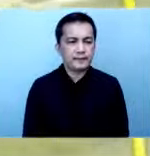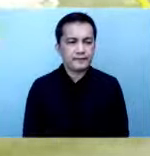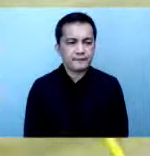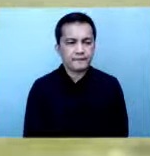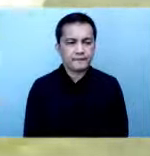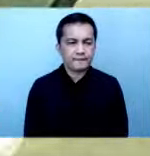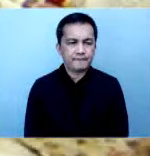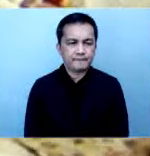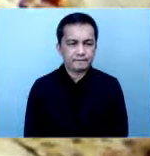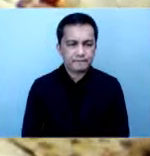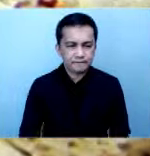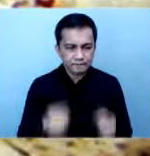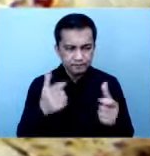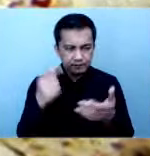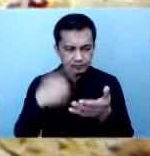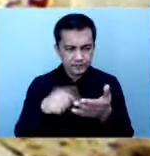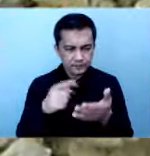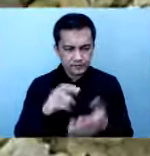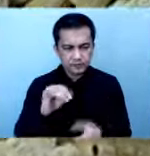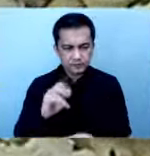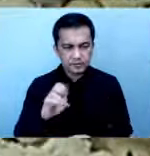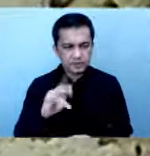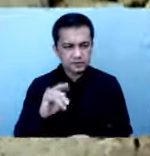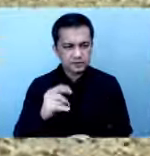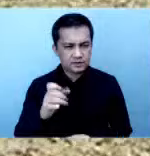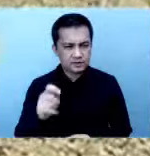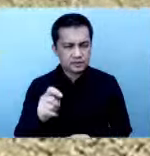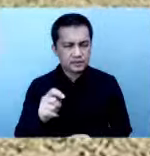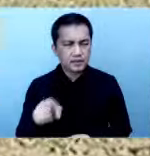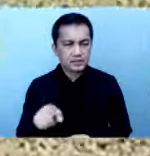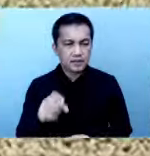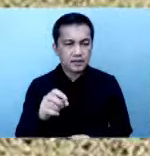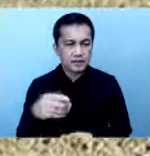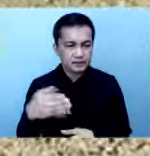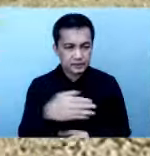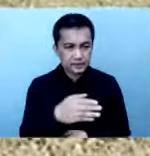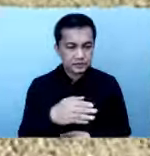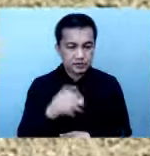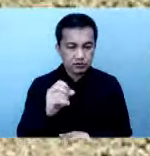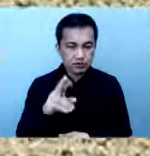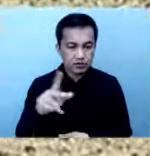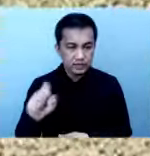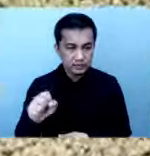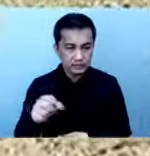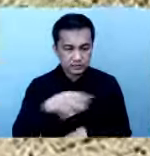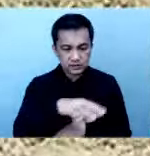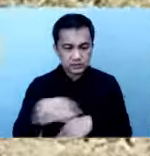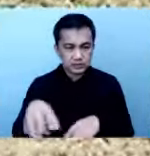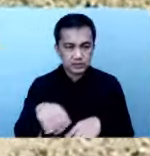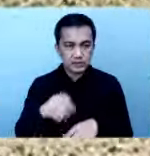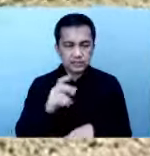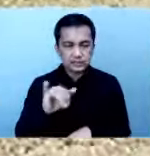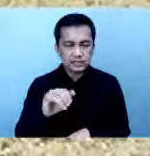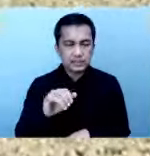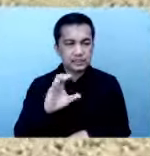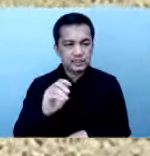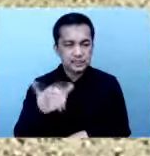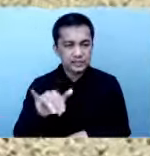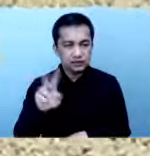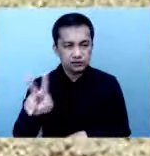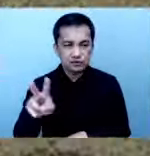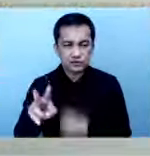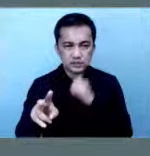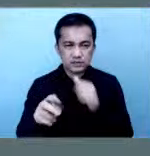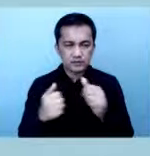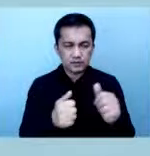Agad sinurvey ng mga marine biologists sa mga bahura at isda sa palibot ng Sandy Cay 2. Pero hindi man kami nahabol ng mga barko ng